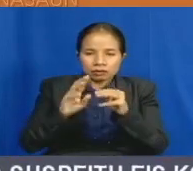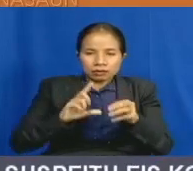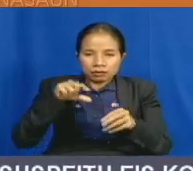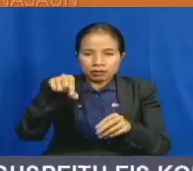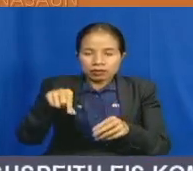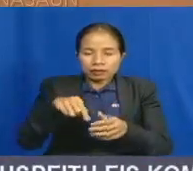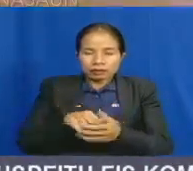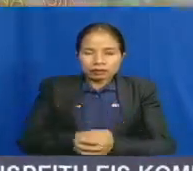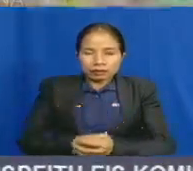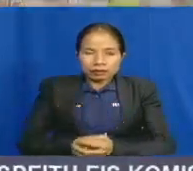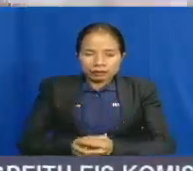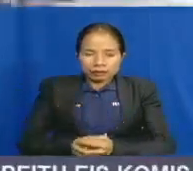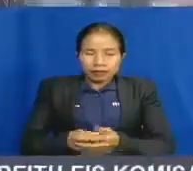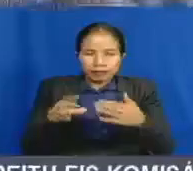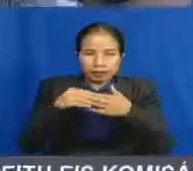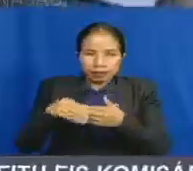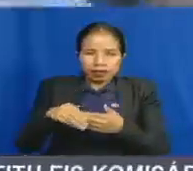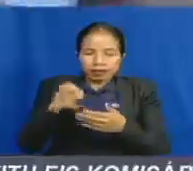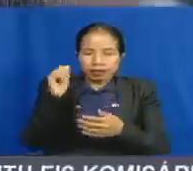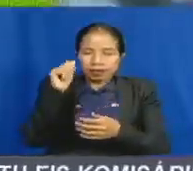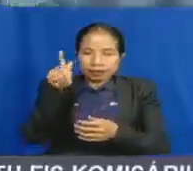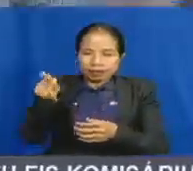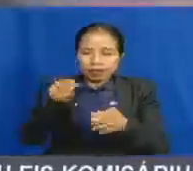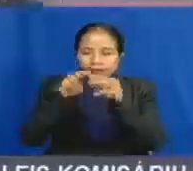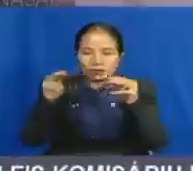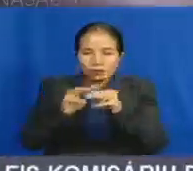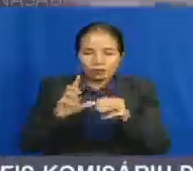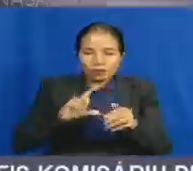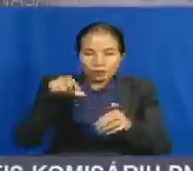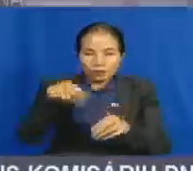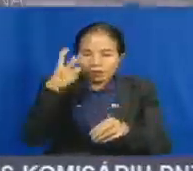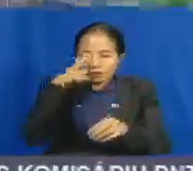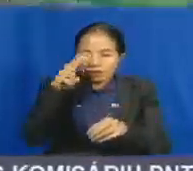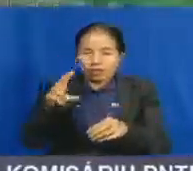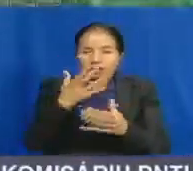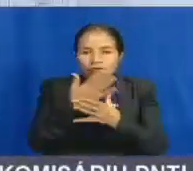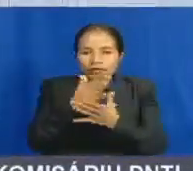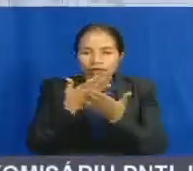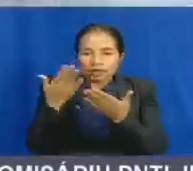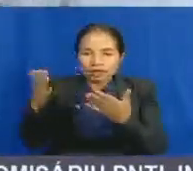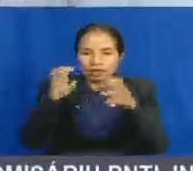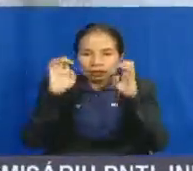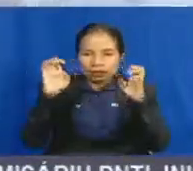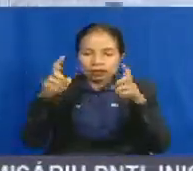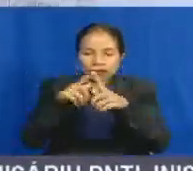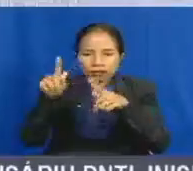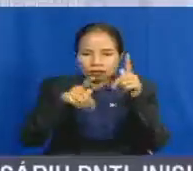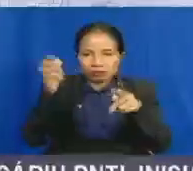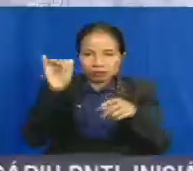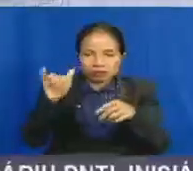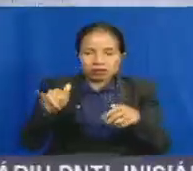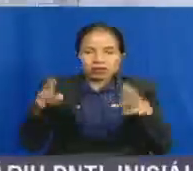s-a. Autoritățile protecției civile municipiului care s-a verifică no distribui să sane emergenție ba comunitari sire